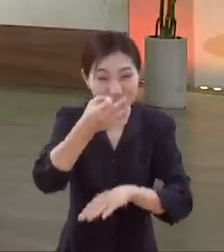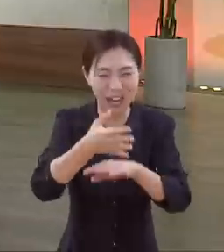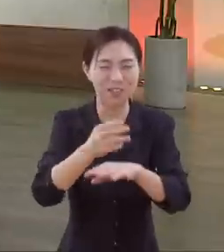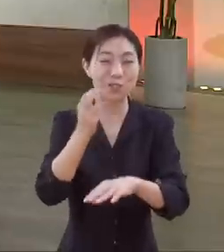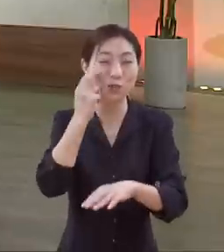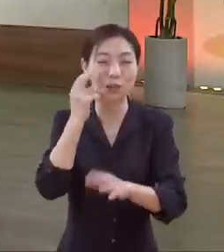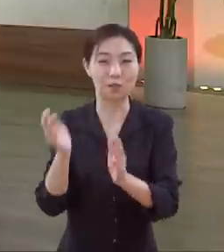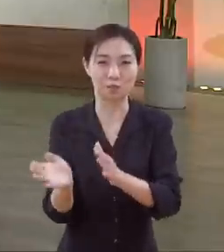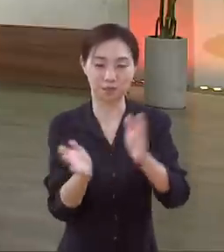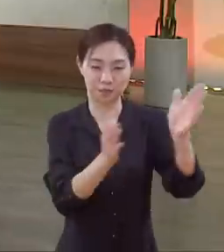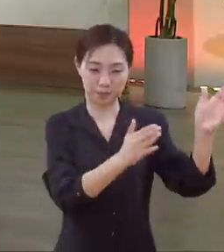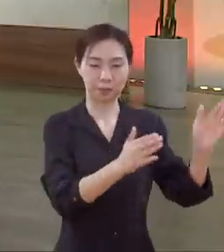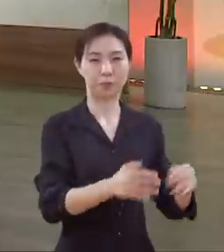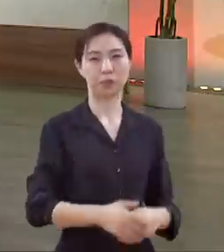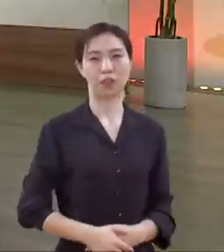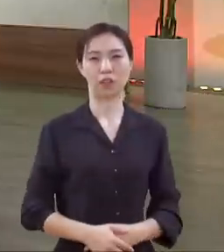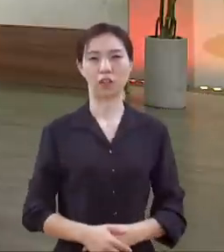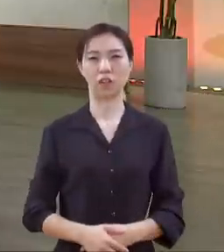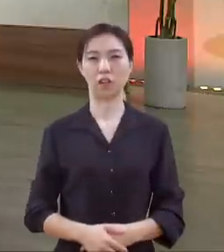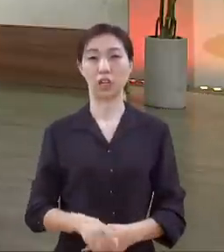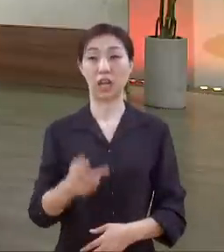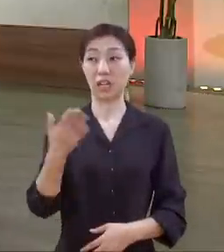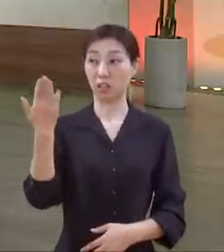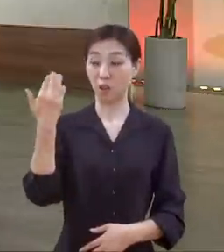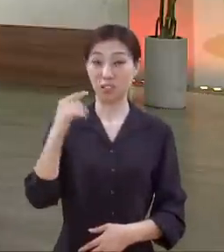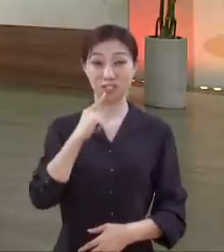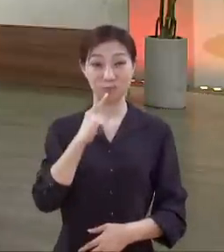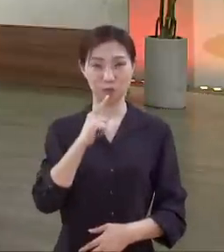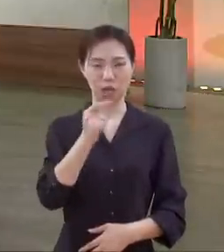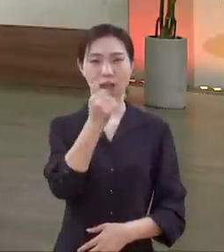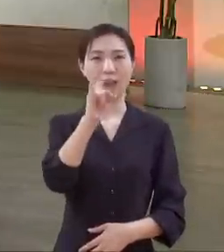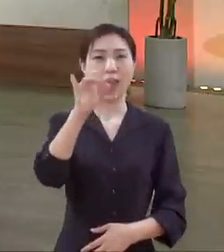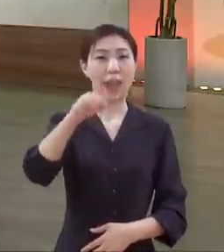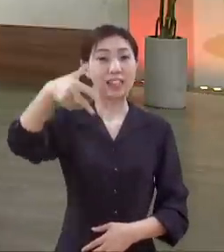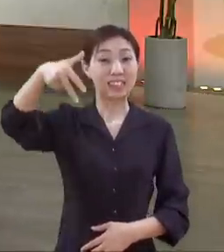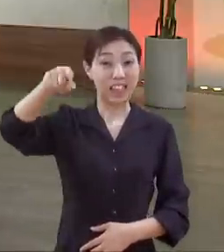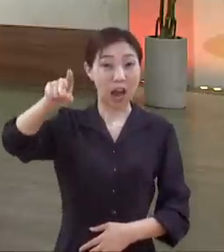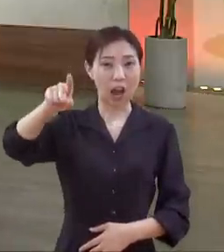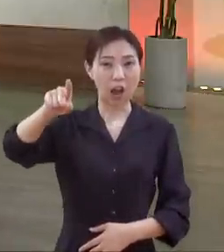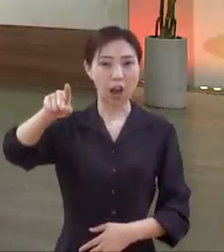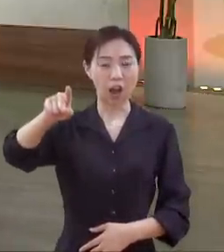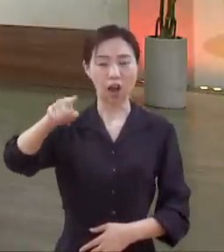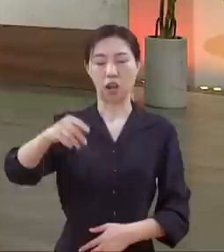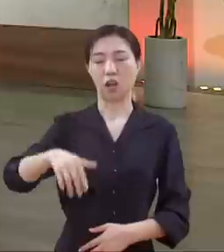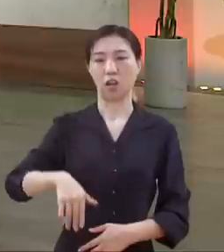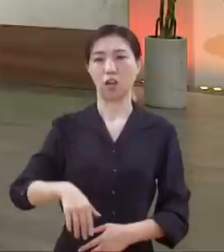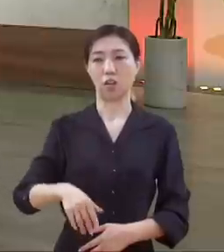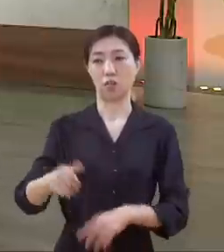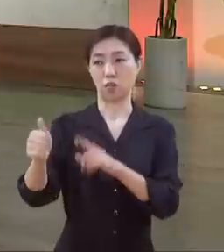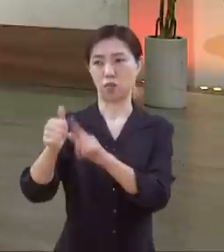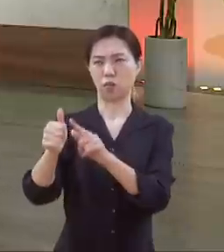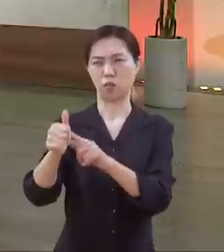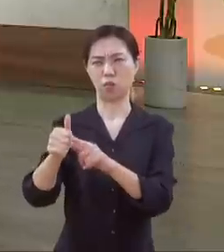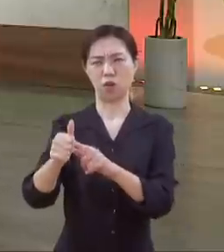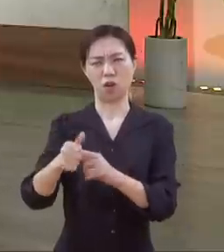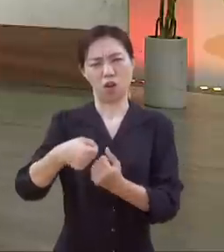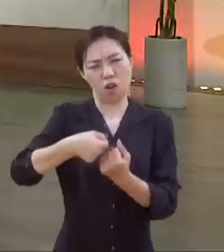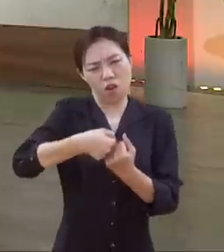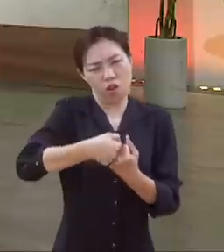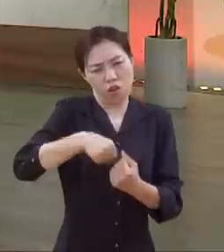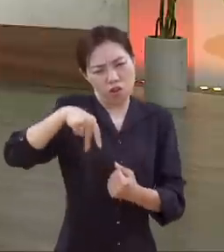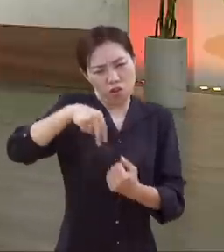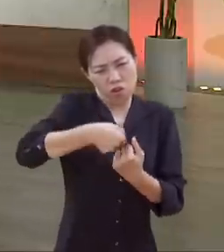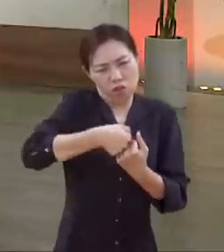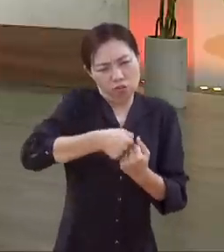행자님도 무릎이 너무 아프니까 그러니까 이제 스님들 허락받고 병원에도 가고